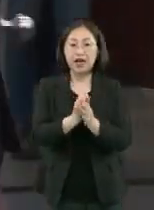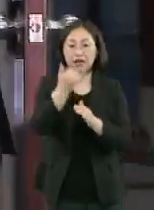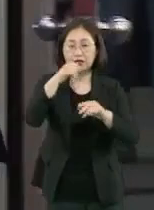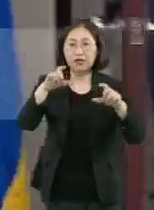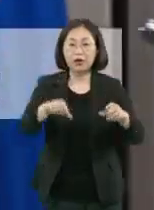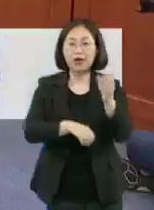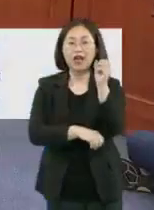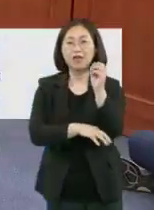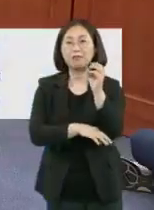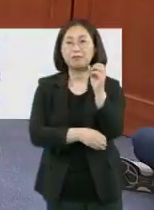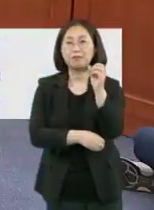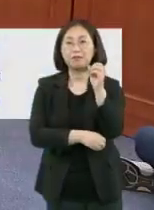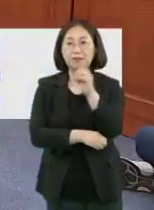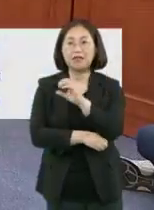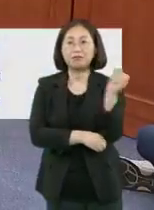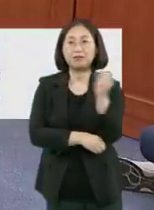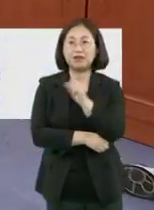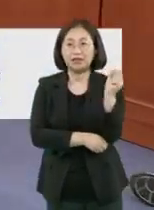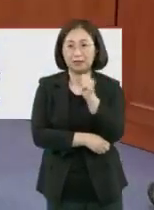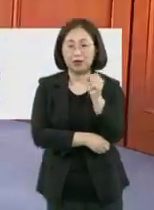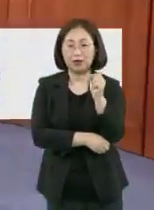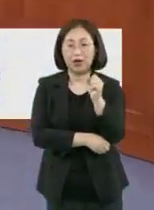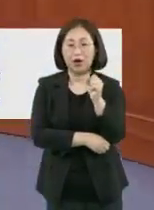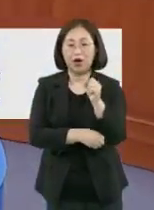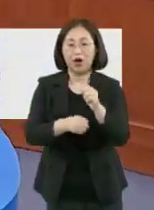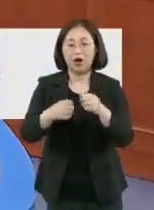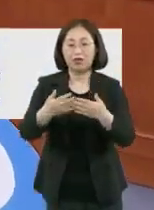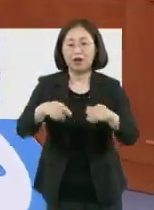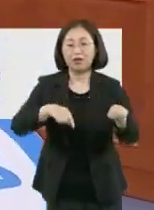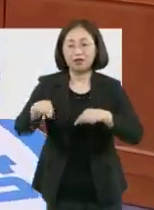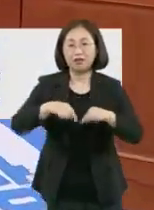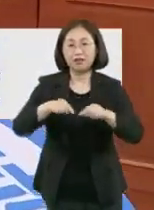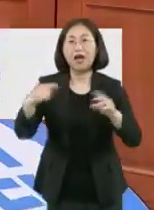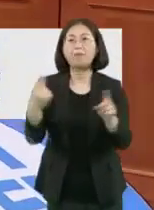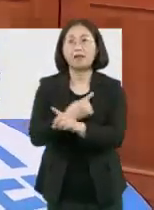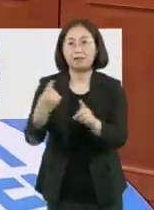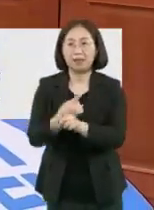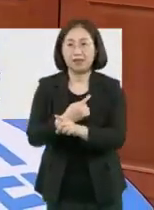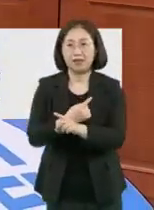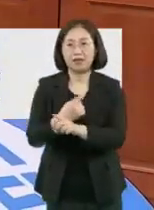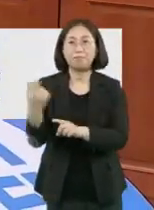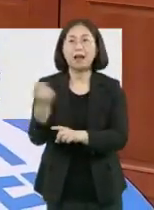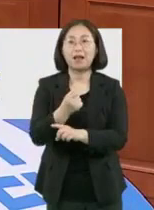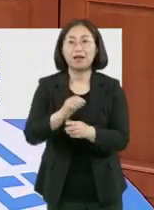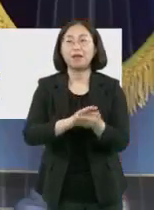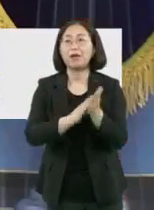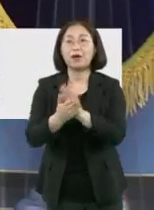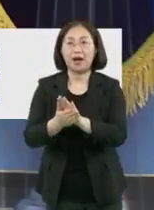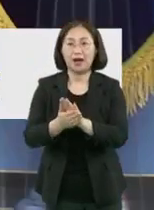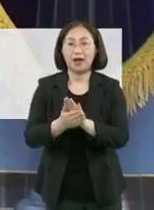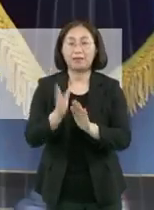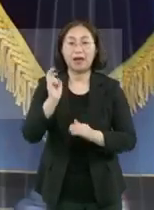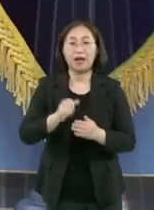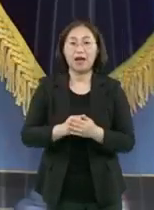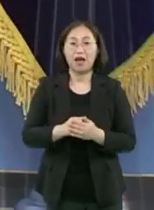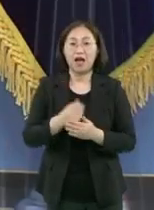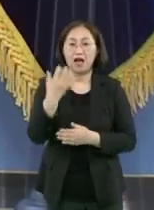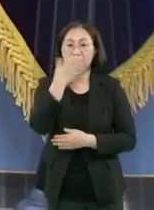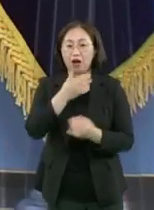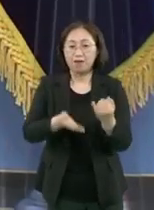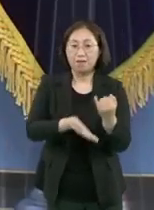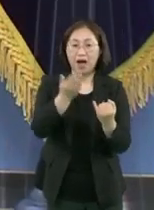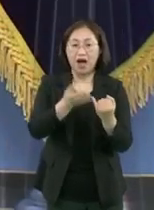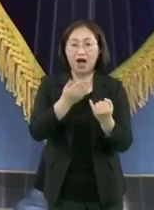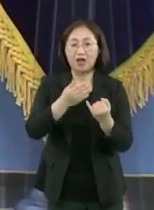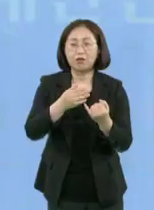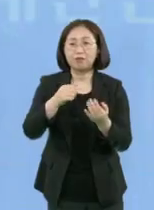기반이 뿌리째 흔들리면서 정계 개편이 가속화될 것이라는 전망도 나오고 있습니다. 성비위로 제명된